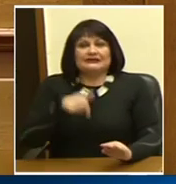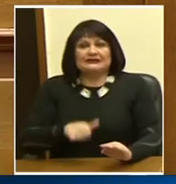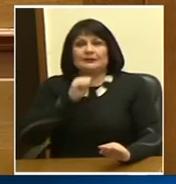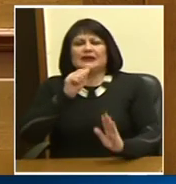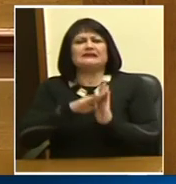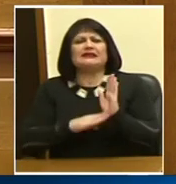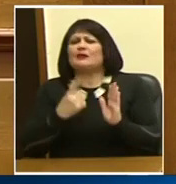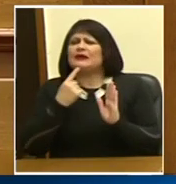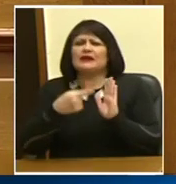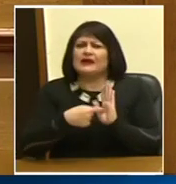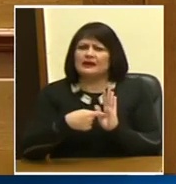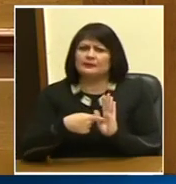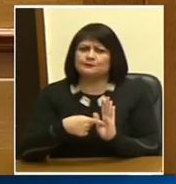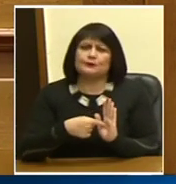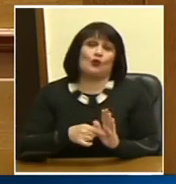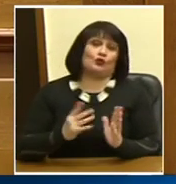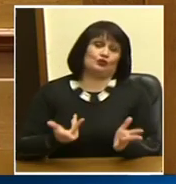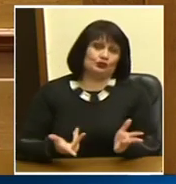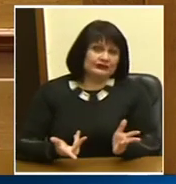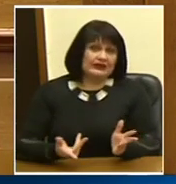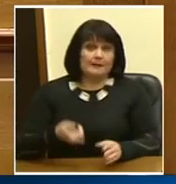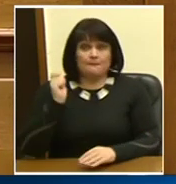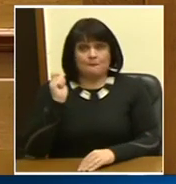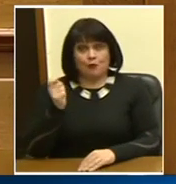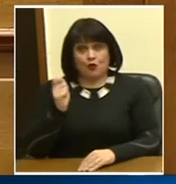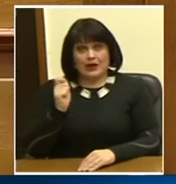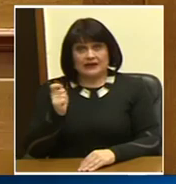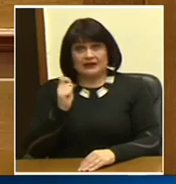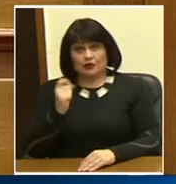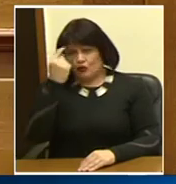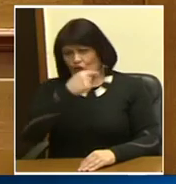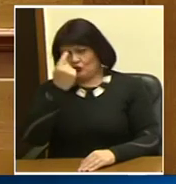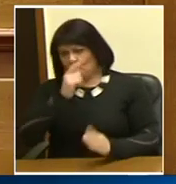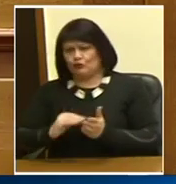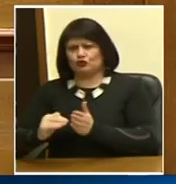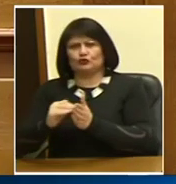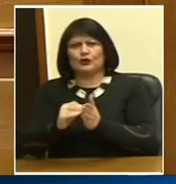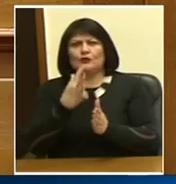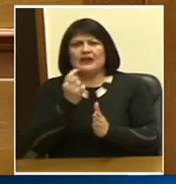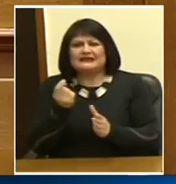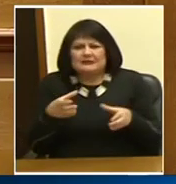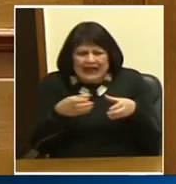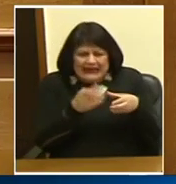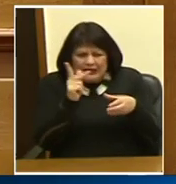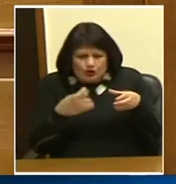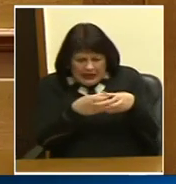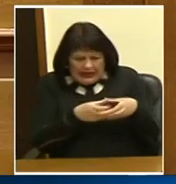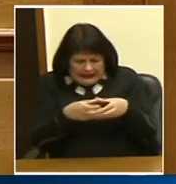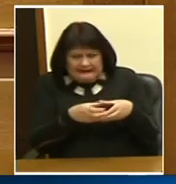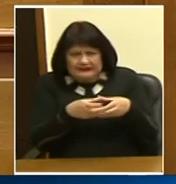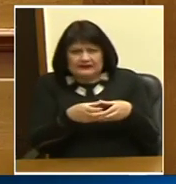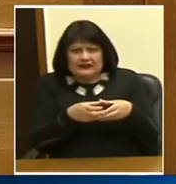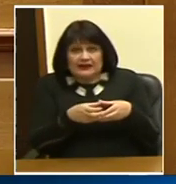λογική ότι το πολιτικό μας προσωπικό αποτελεί μια κάστα που χρήζει